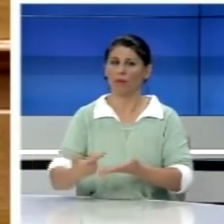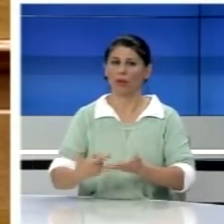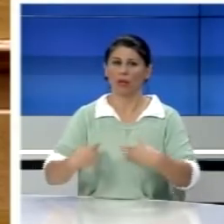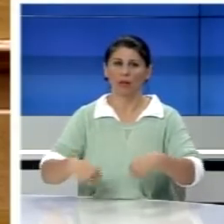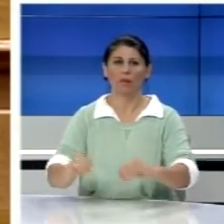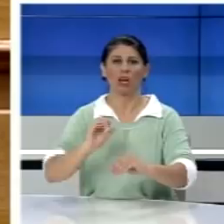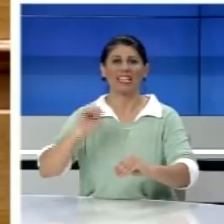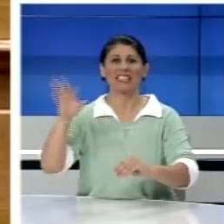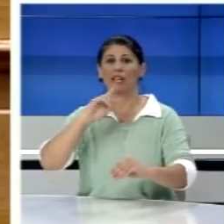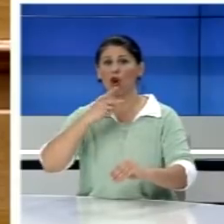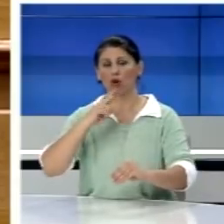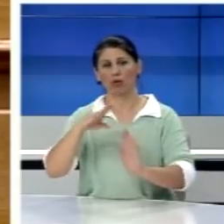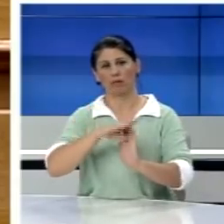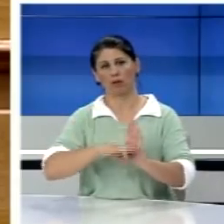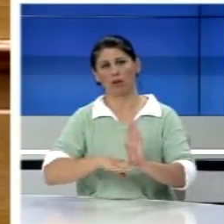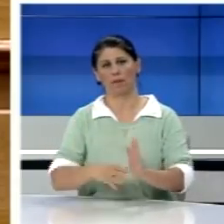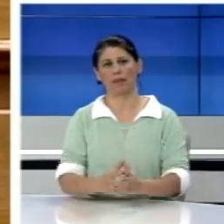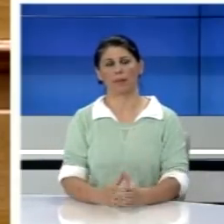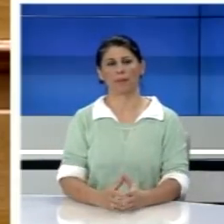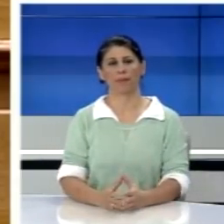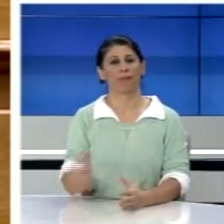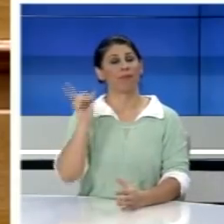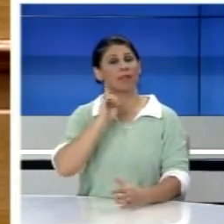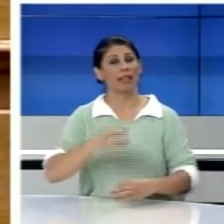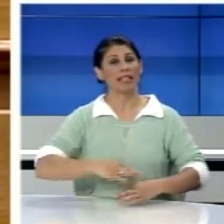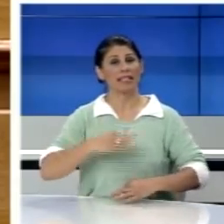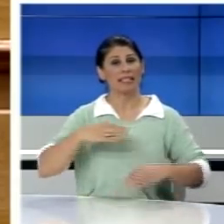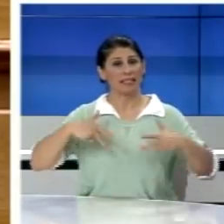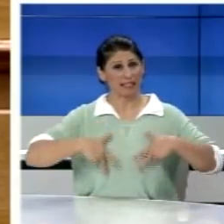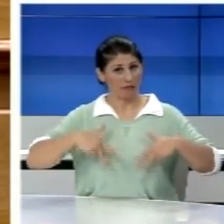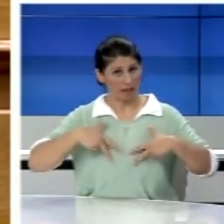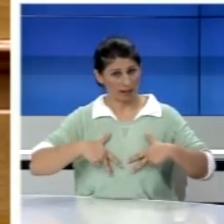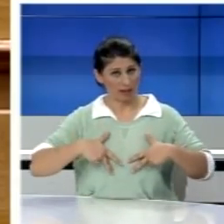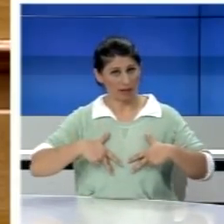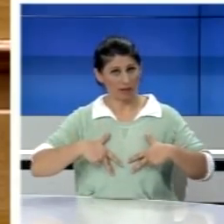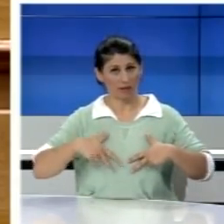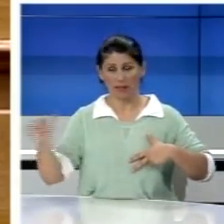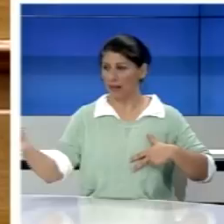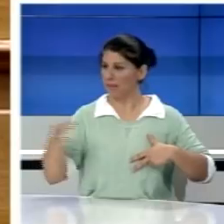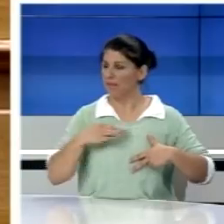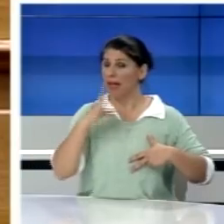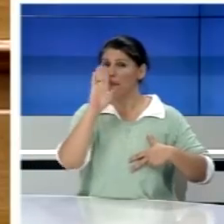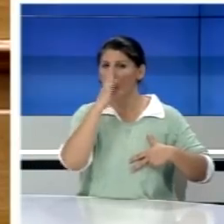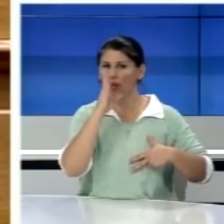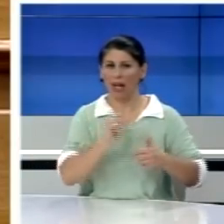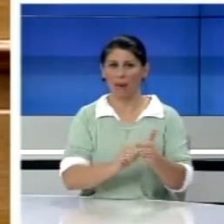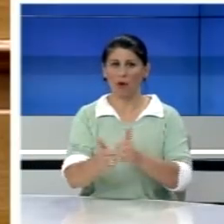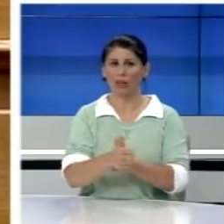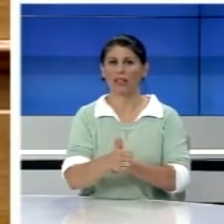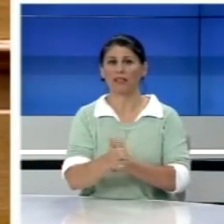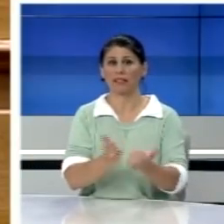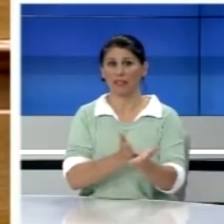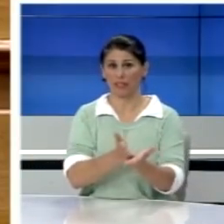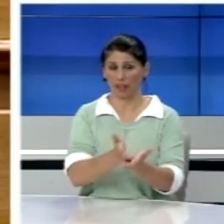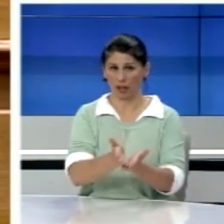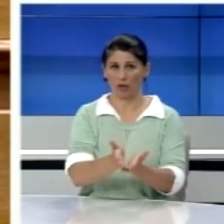και τα ξενόγλωσσα προγράμματα. Κυρίες και κύριοι της κυβέρνησης, μιλάτε υποκριτικά για αποκατάσταση του